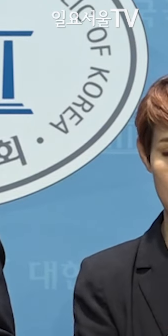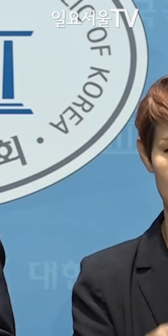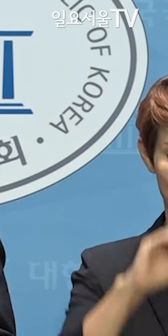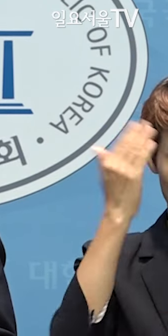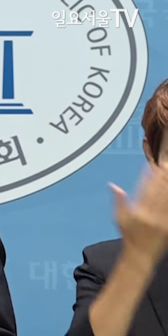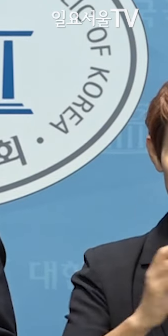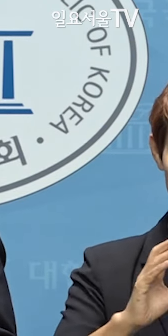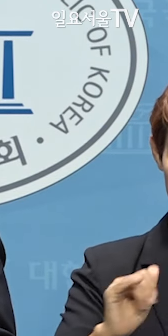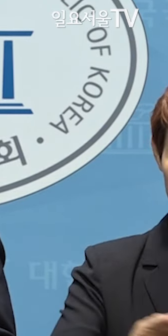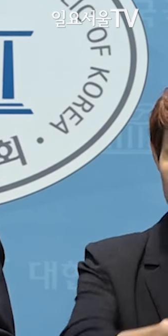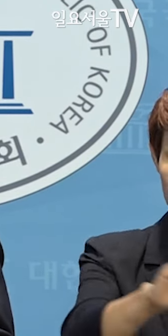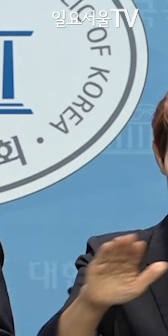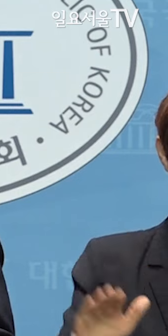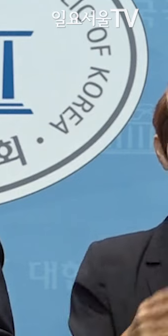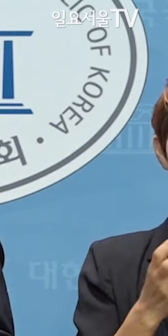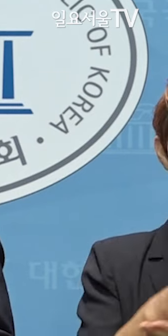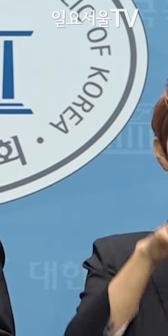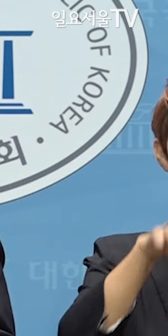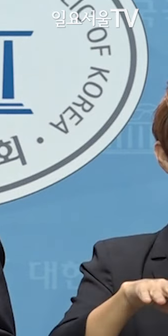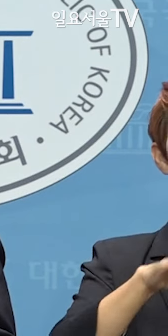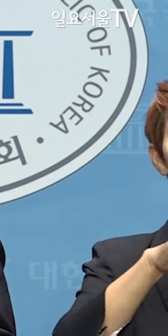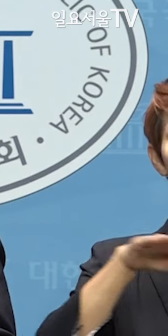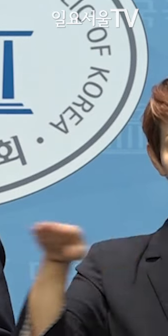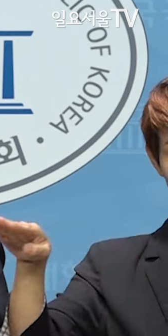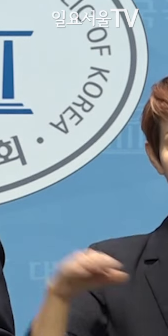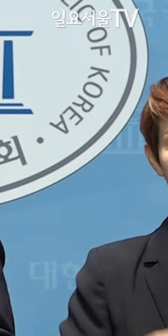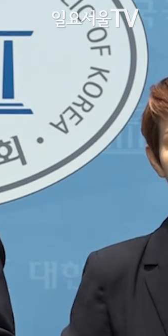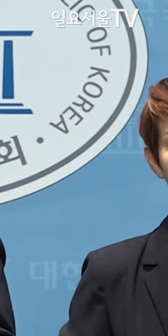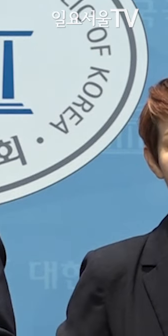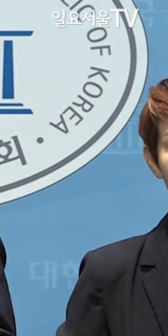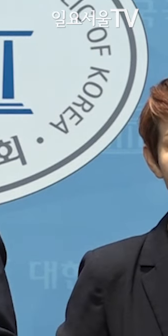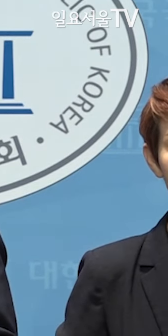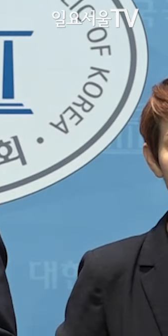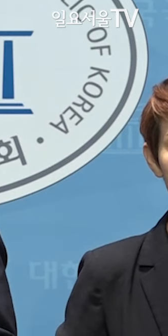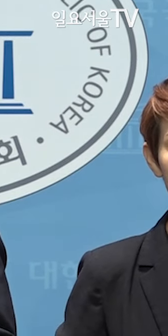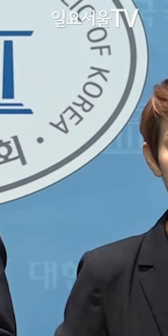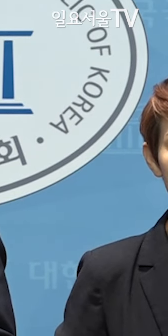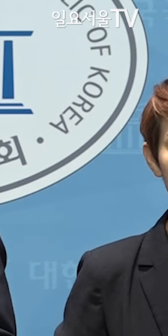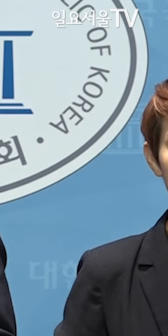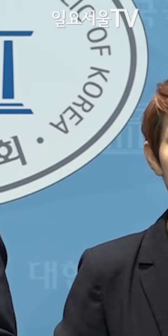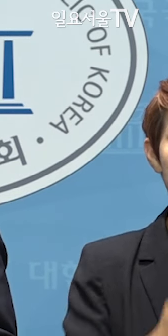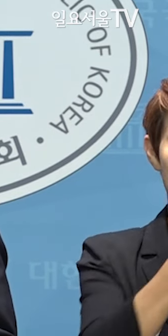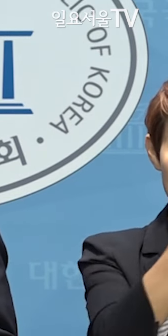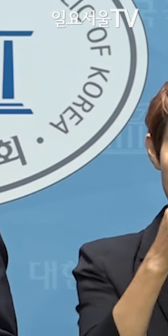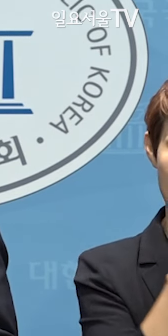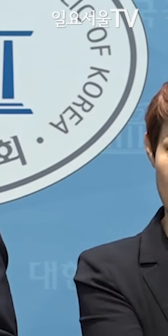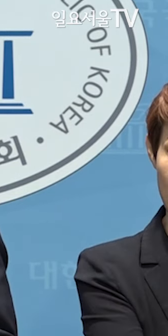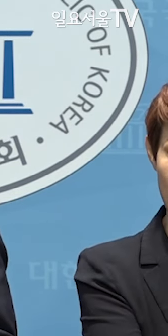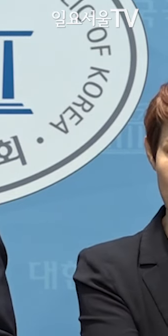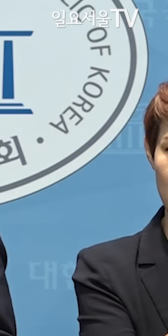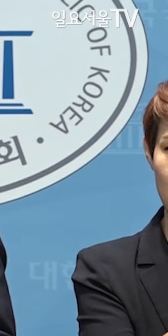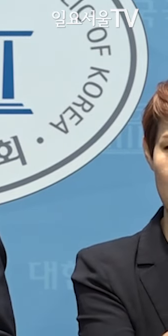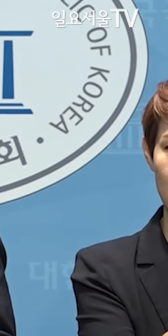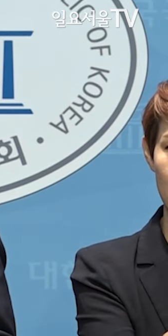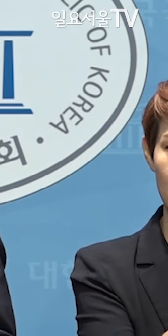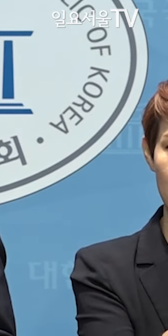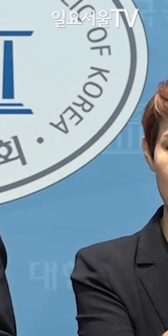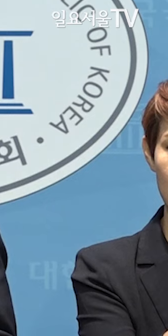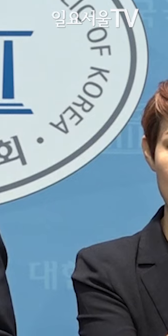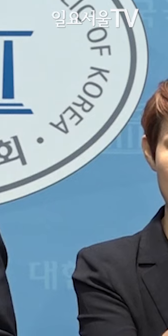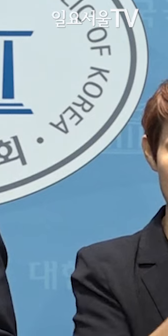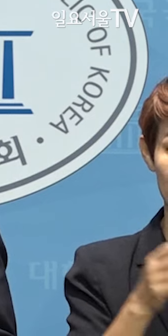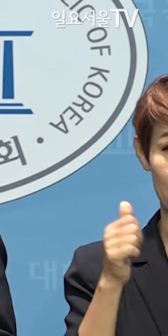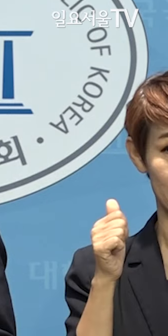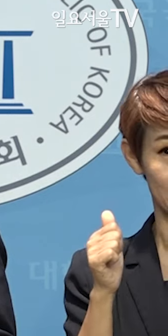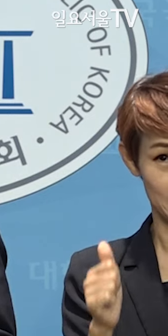모든 국민은 법앞에 평등합니다 드디어 이재명 민주당 당대표를 둘러싼